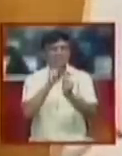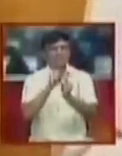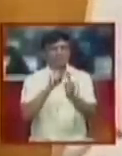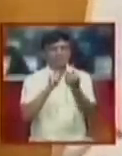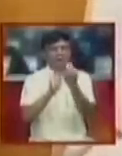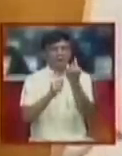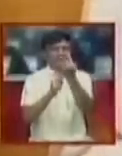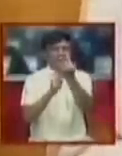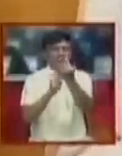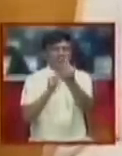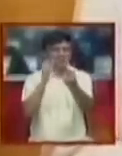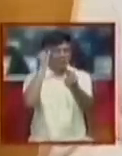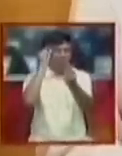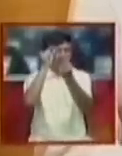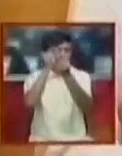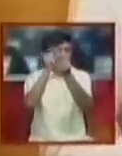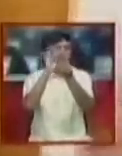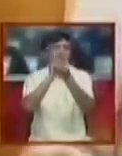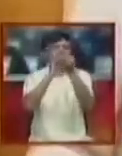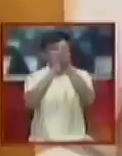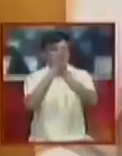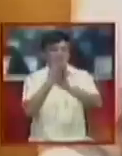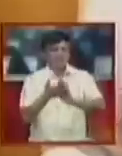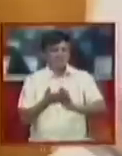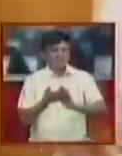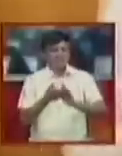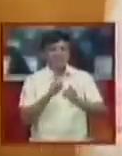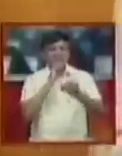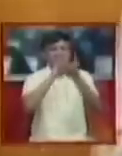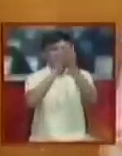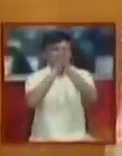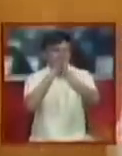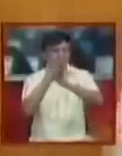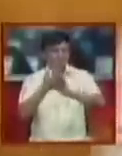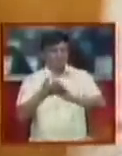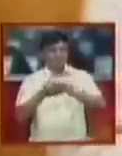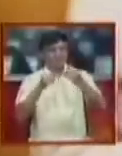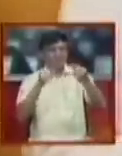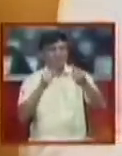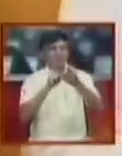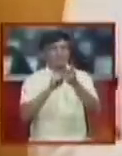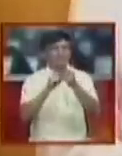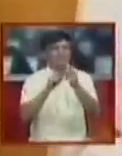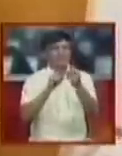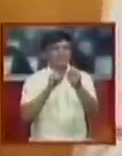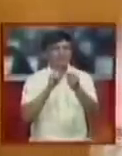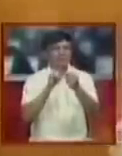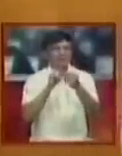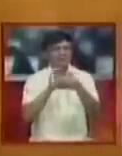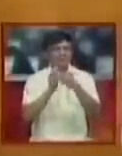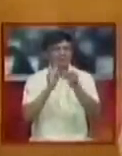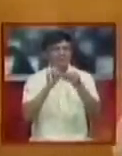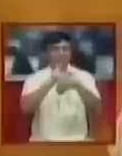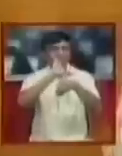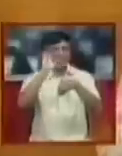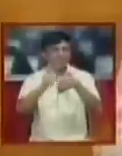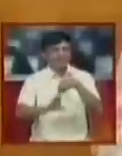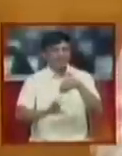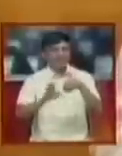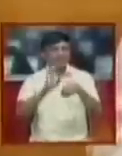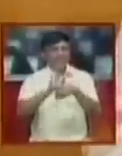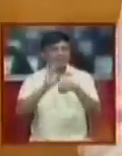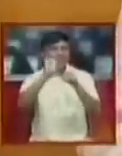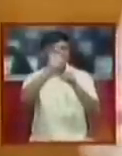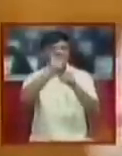nating mitiin, kapayapaan. Mapayapang pag-uusap rin po ang prinsipyo isinulong natin upang mabuo ang ating